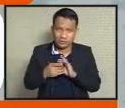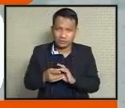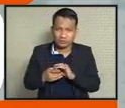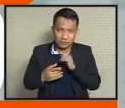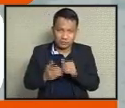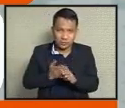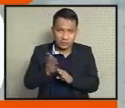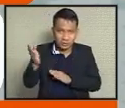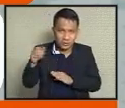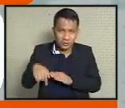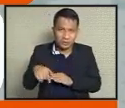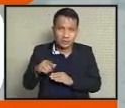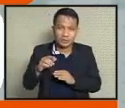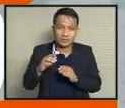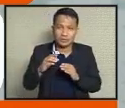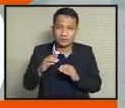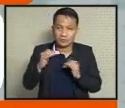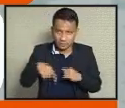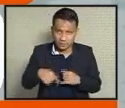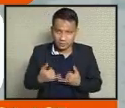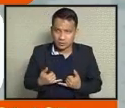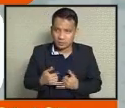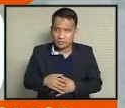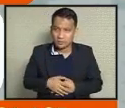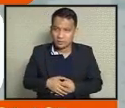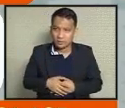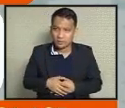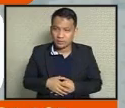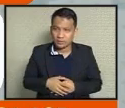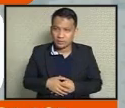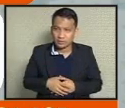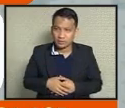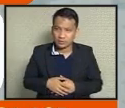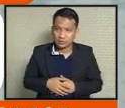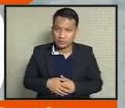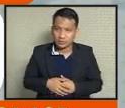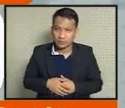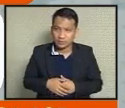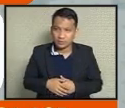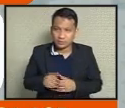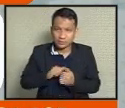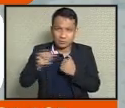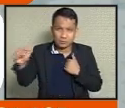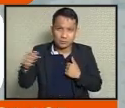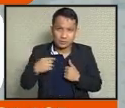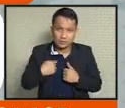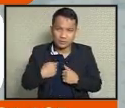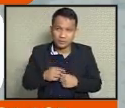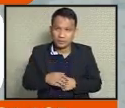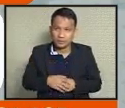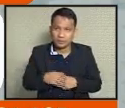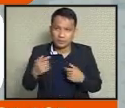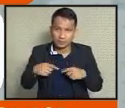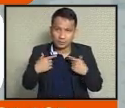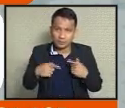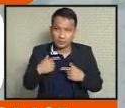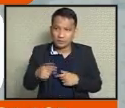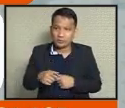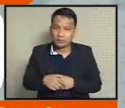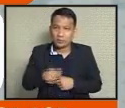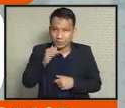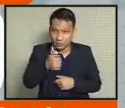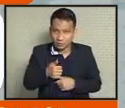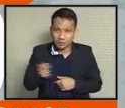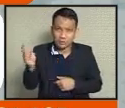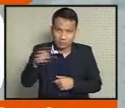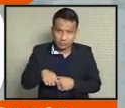sir, dediretso sa Kamkrame. Pwede ba ngayon na lang? Alas dos? Idol, kasi po, malayo po ako. Sa Laguna. O sa tomorrow,